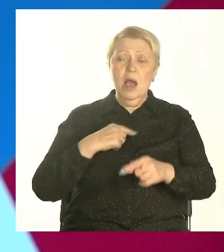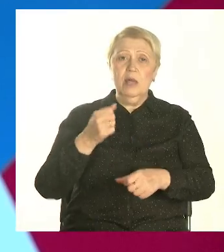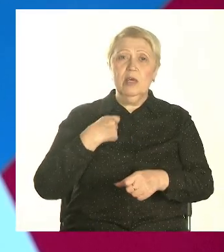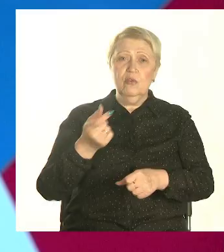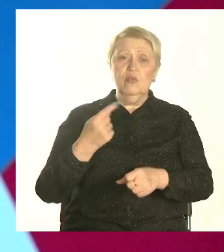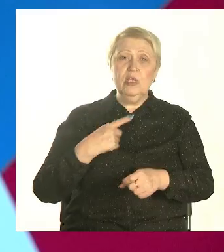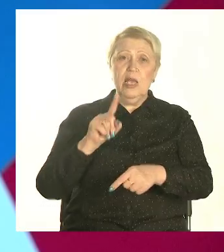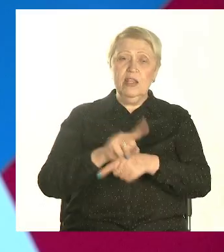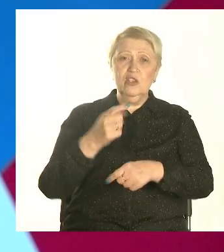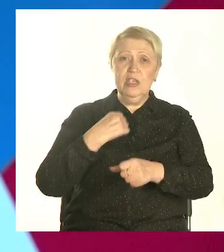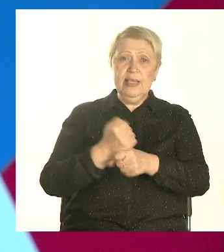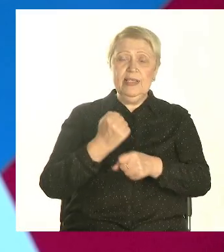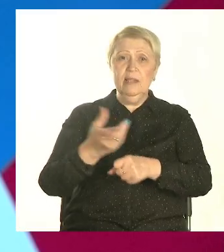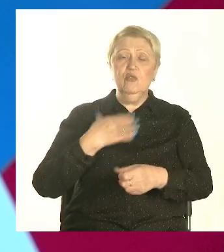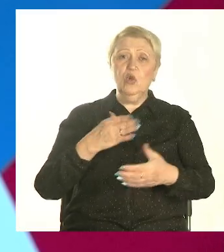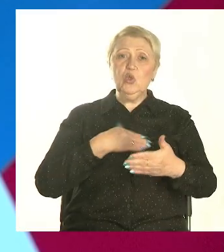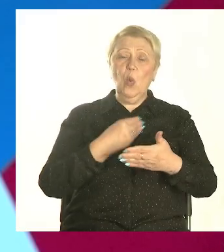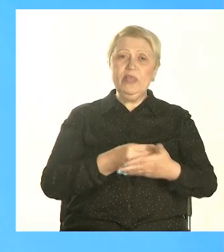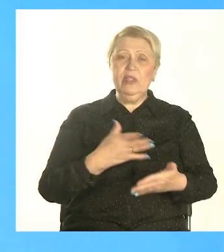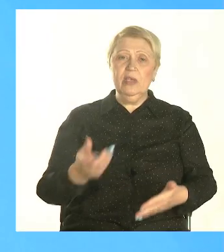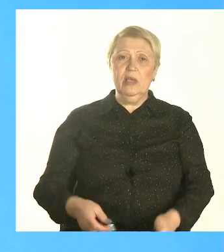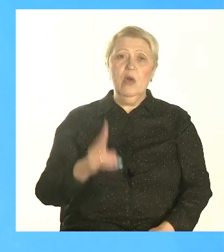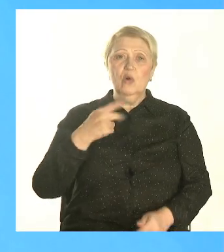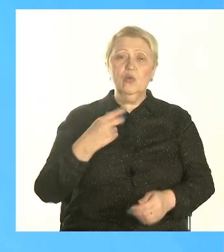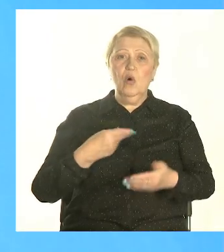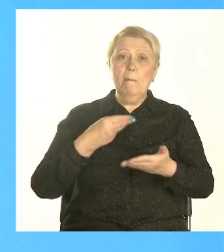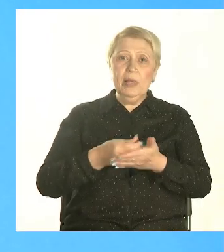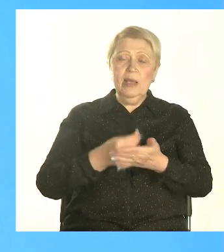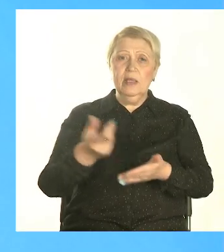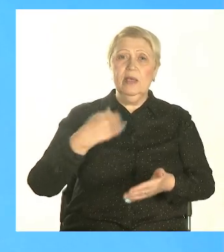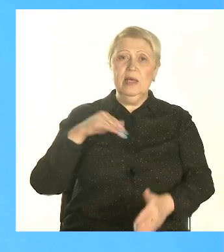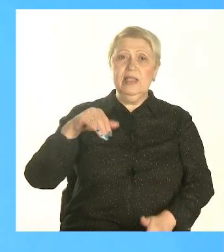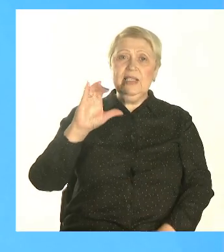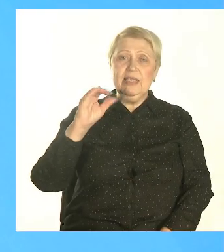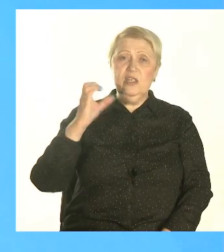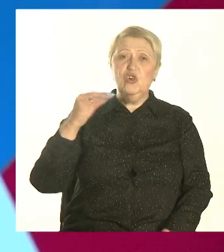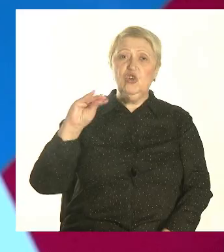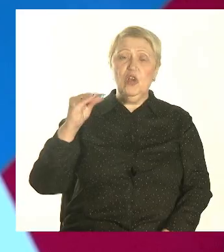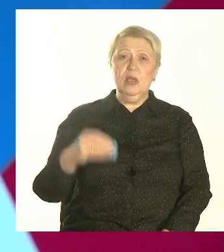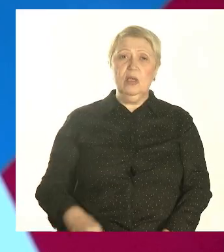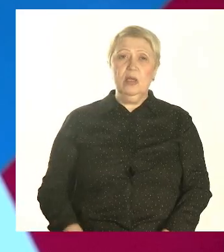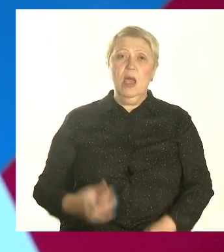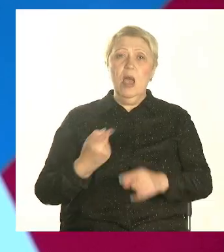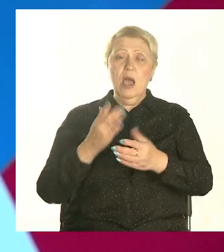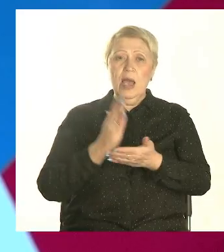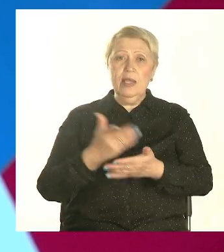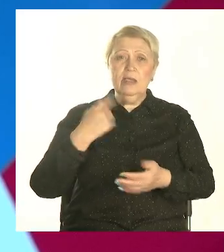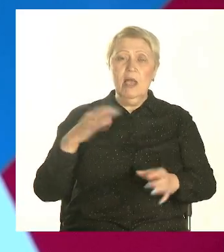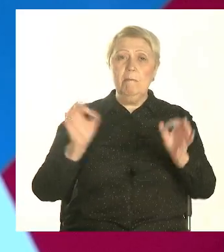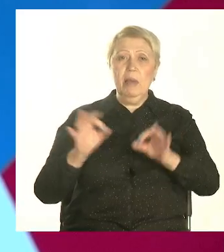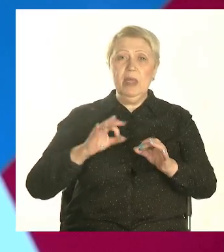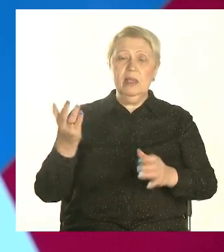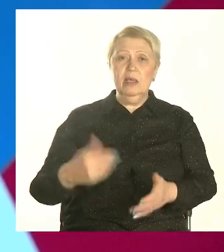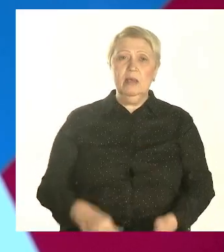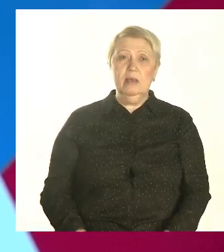собственники, это бремя собственников. Есть... А это платит управляющая компания ТСЖ. Есть вот этот вот момент, о котором я уже говорил, точнее,